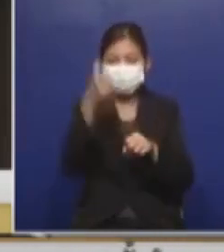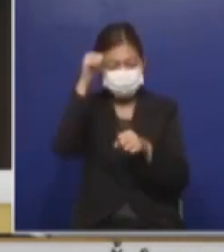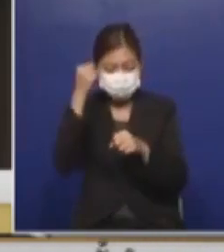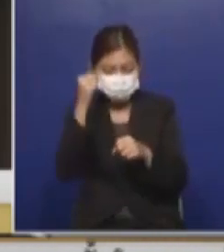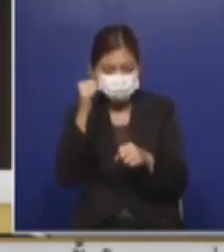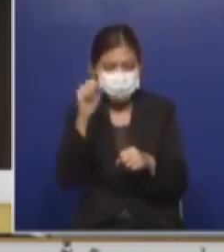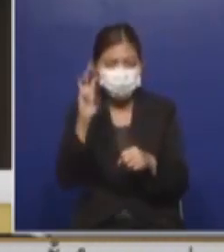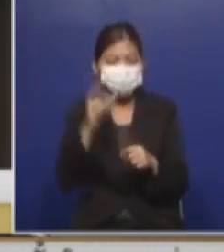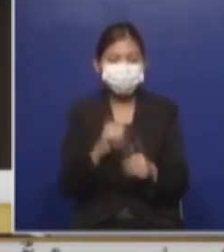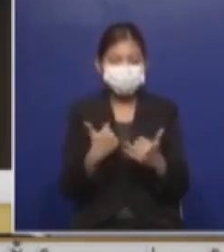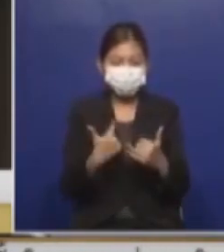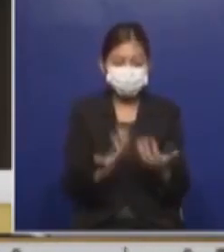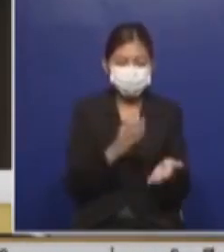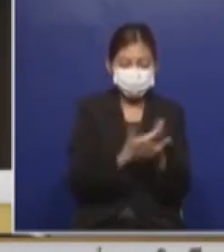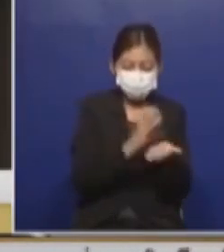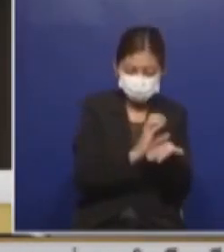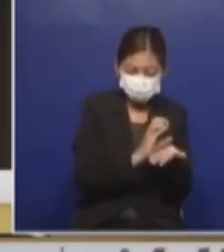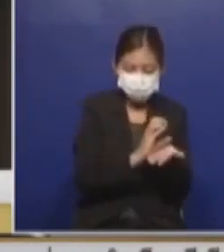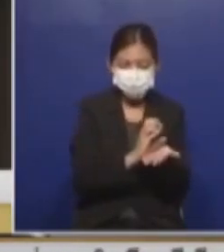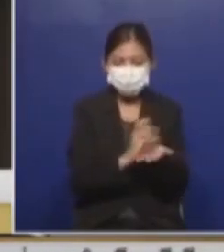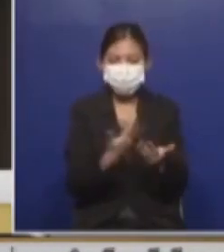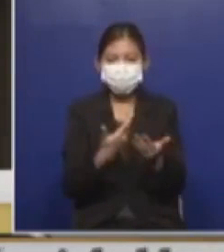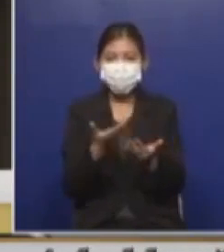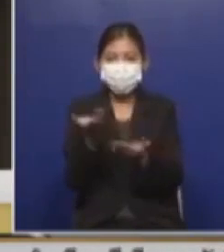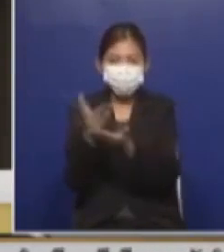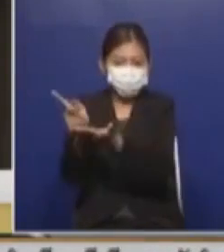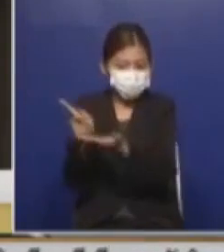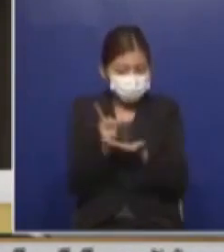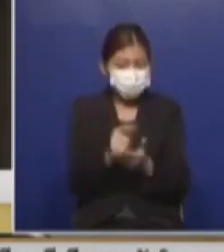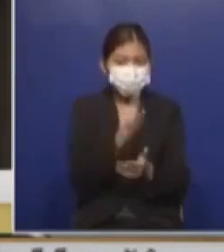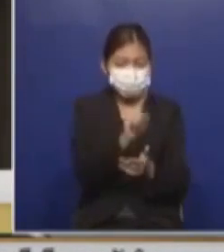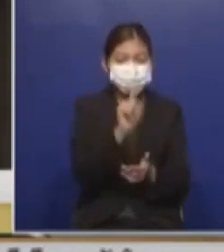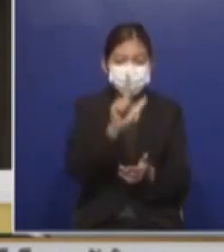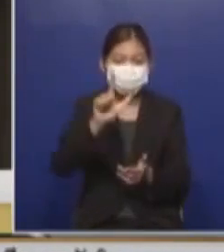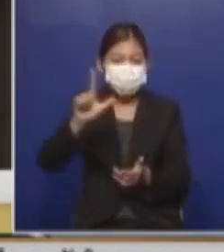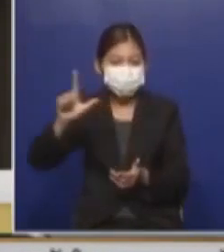ปีงบประมาณพร้อมกับเงินกู้ก้อนมหาศาลอีก1ล้านล้านบาท